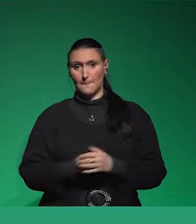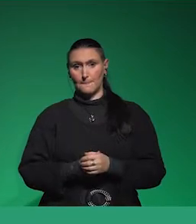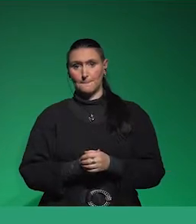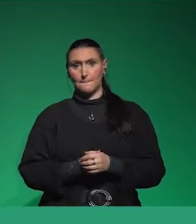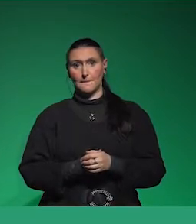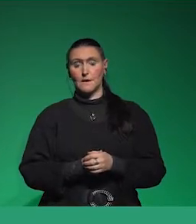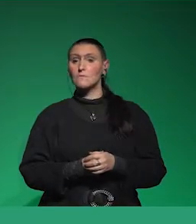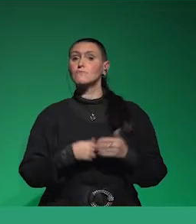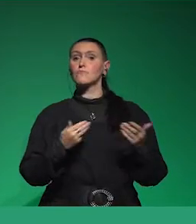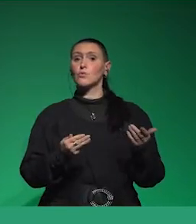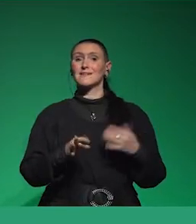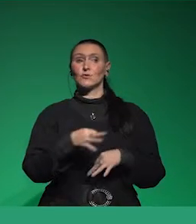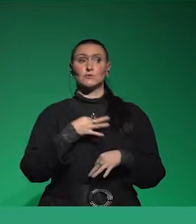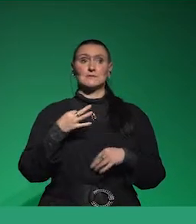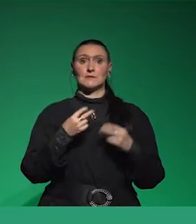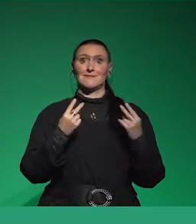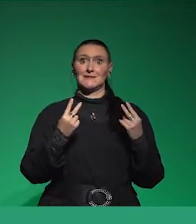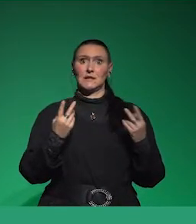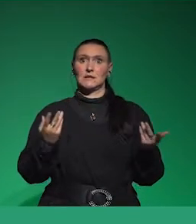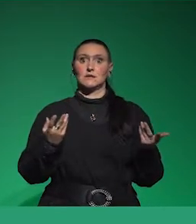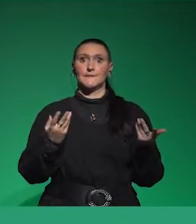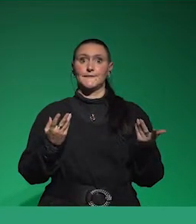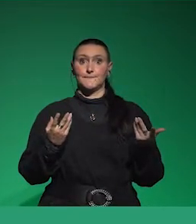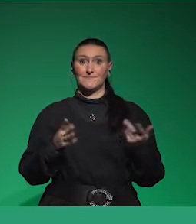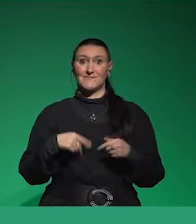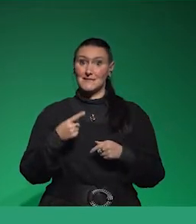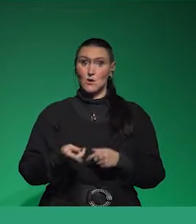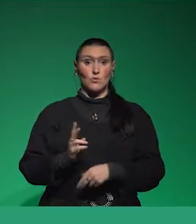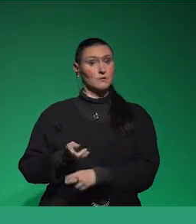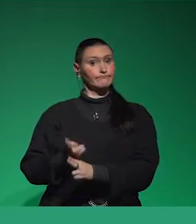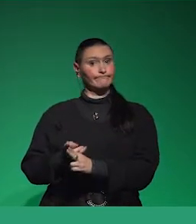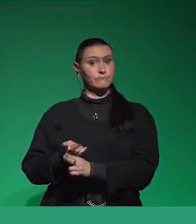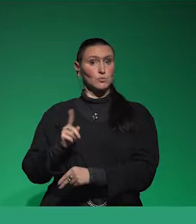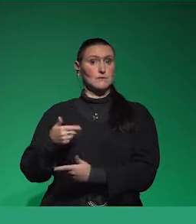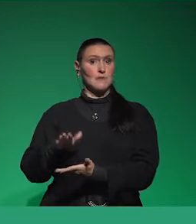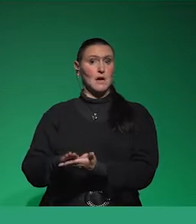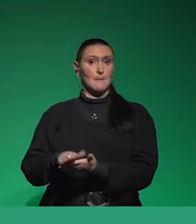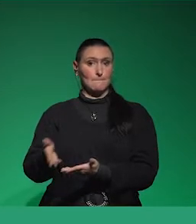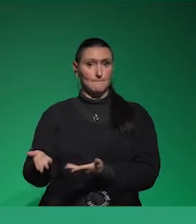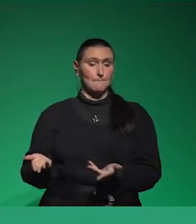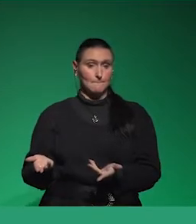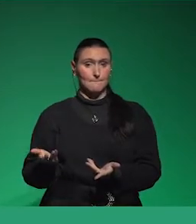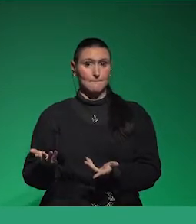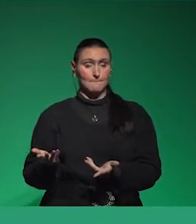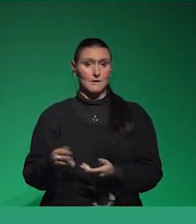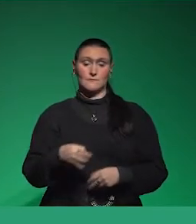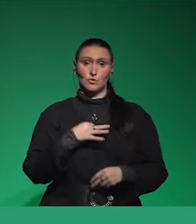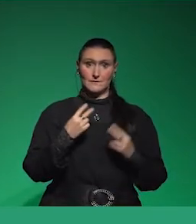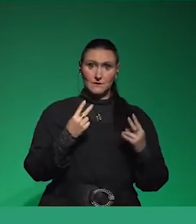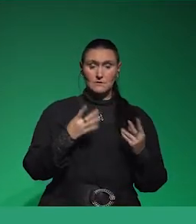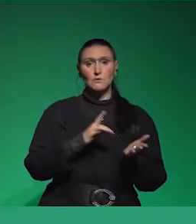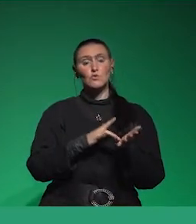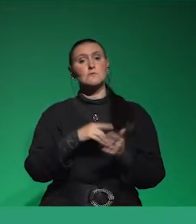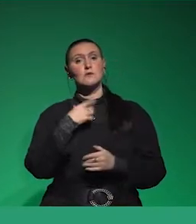großer Bedeutung, diese vorzuhalten, weil wir wirklich sehr starke, gute, gesunde Samen